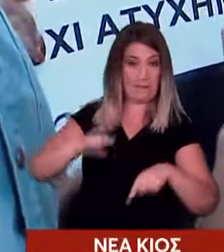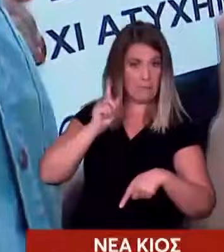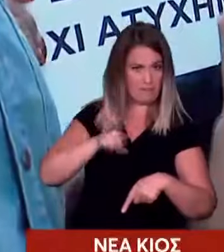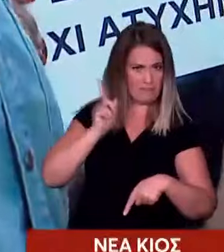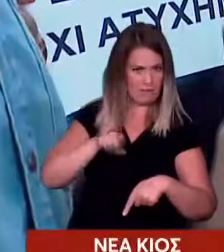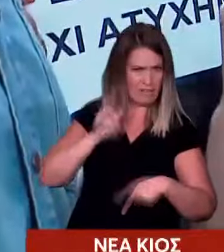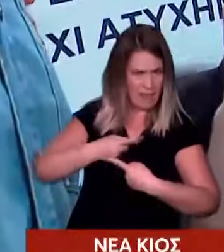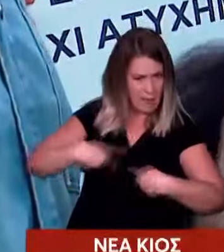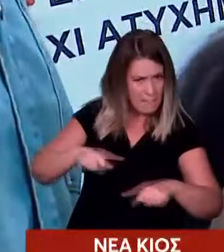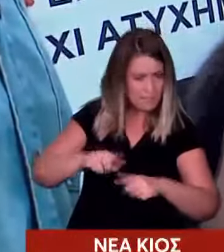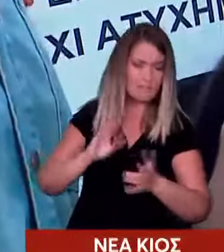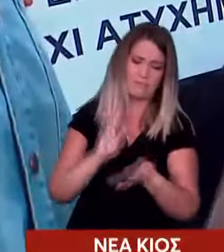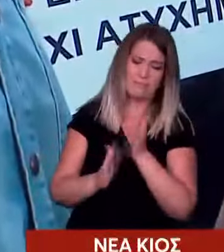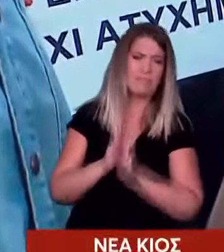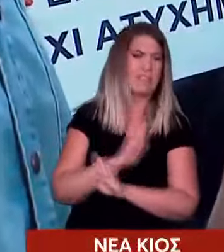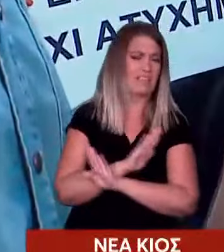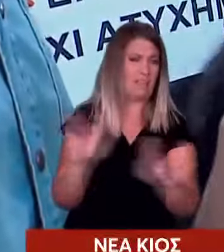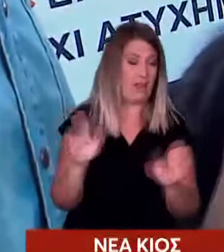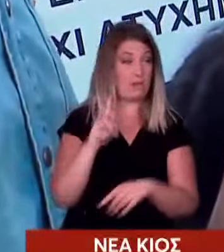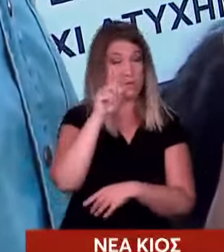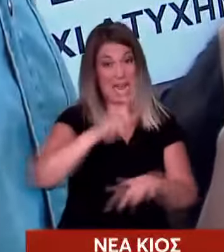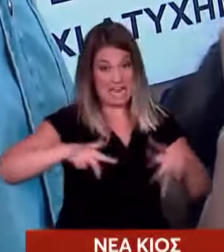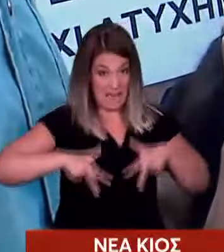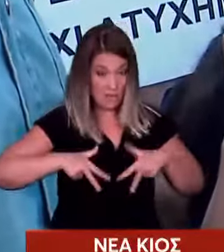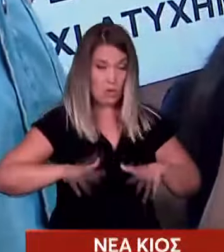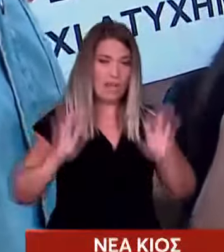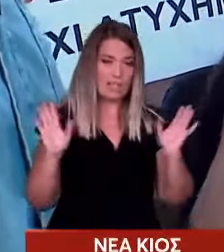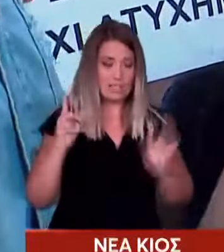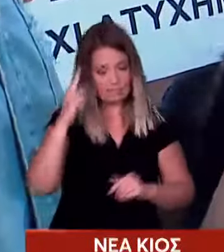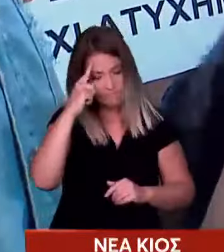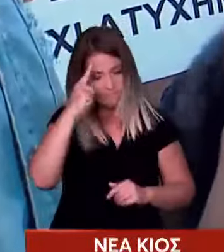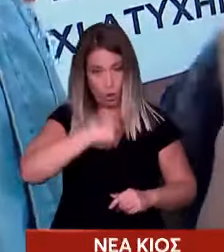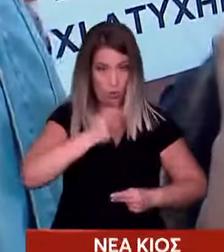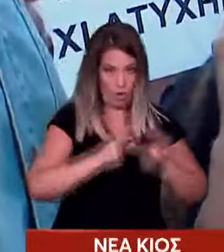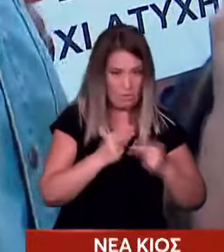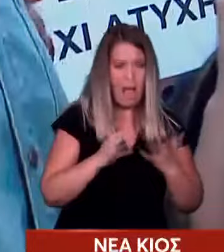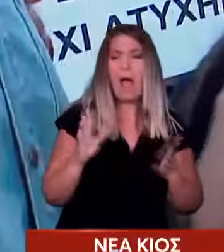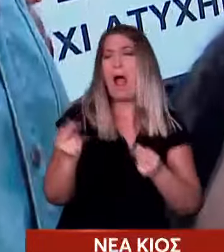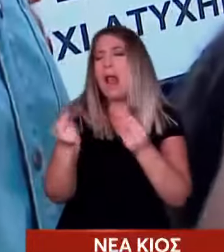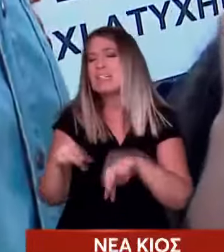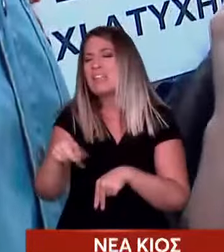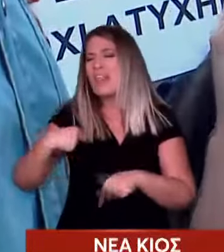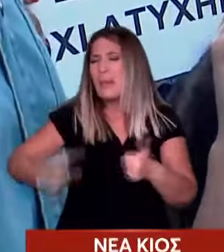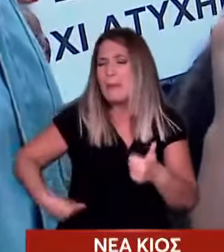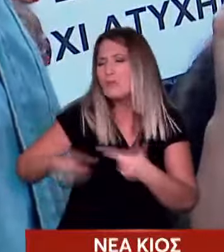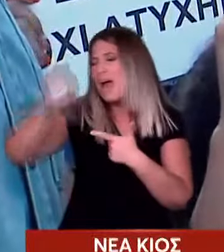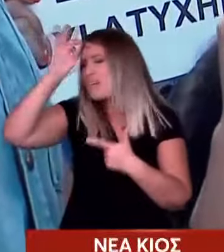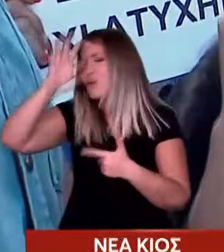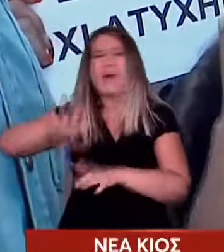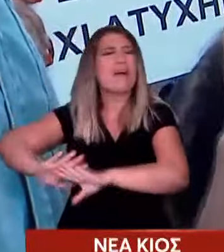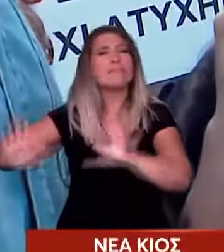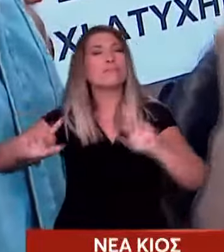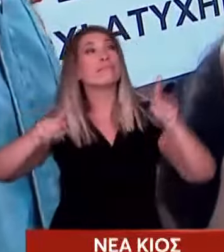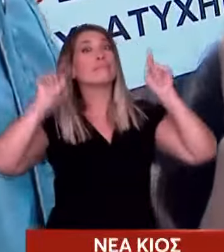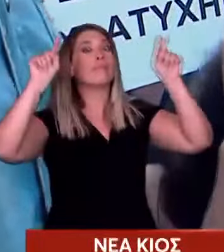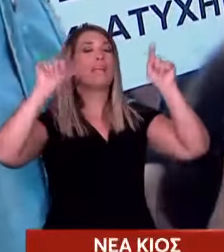τιμωρία. Πρέπει η πολιτεία να σκύψει το πρόβλημά μας και όχι ο Δήμαρχος, όχι η αστυνομία, όχι η τοπική. Επάνω,